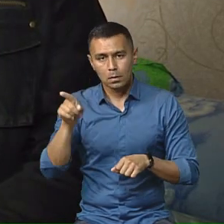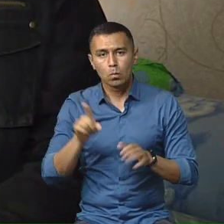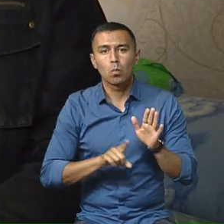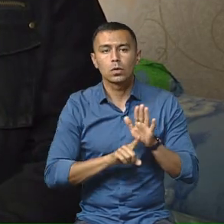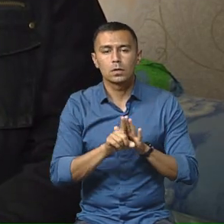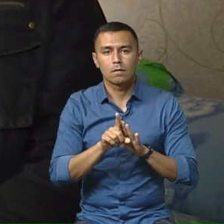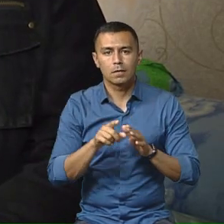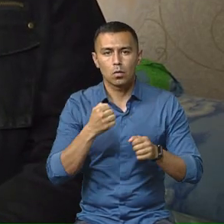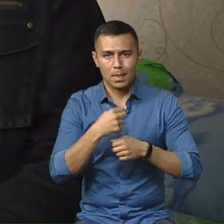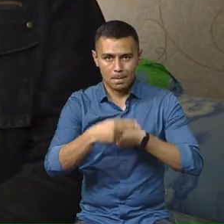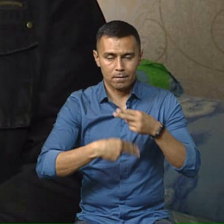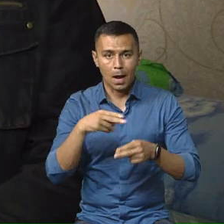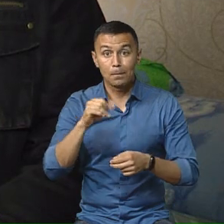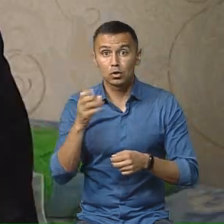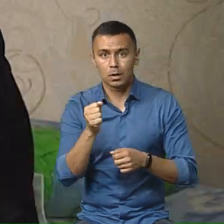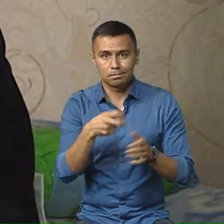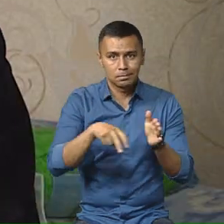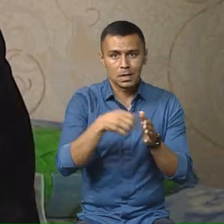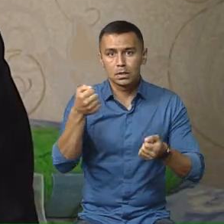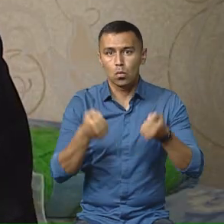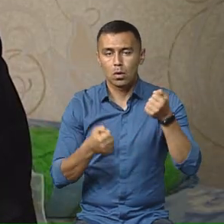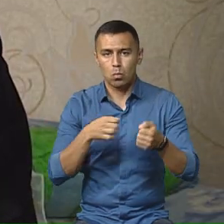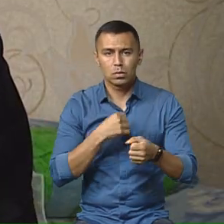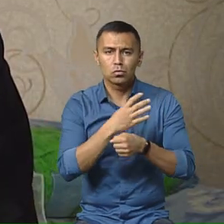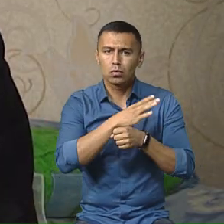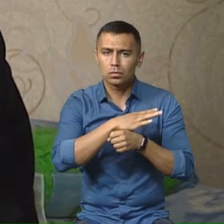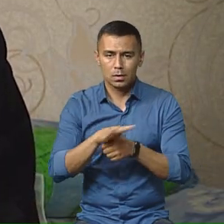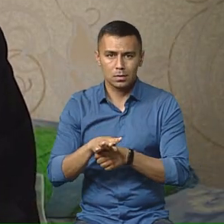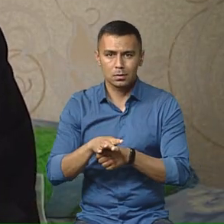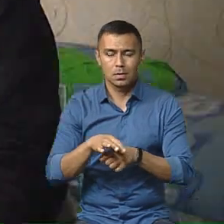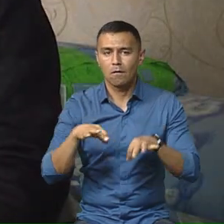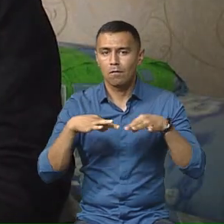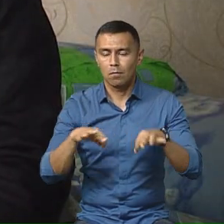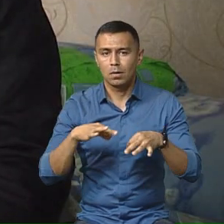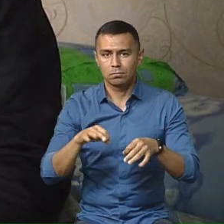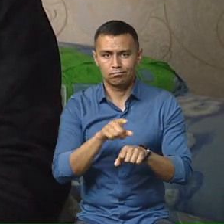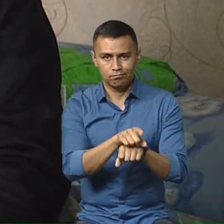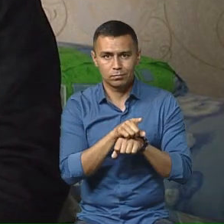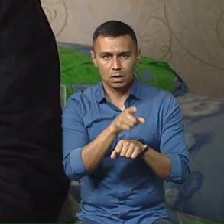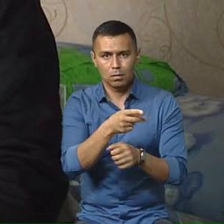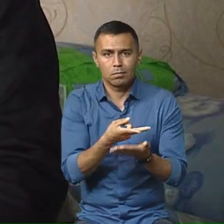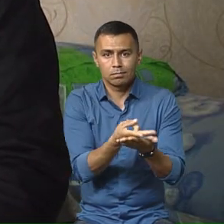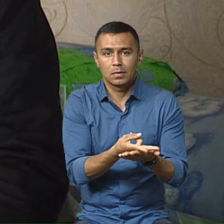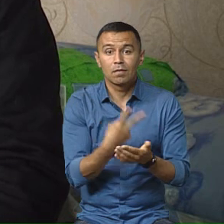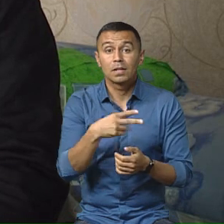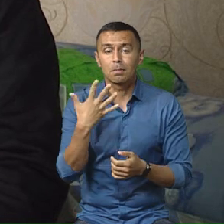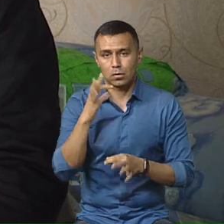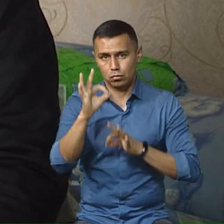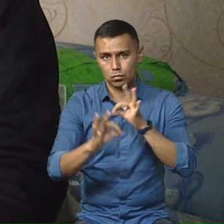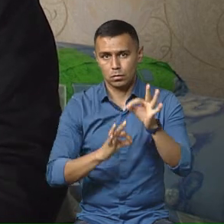значить, перев'язку, а Міша сів за руль, були розстріляні з автомобілем, з танка. Так вони пролежали 25